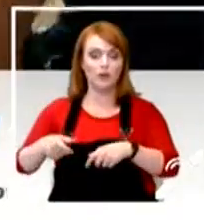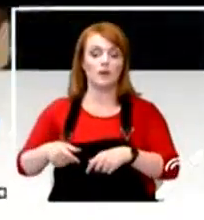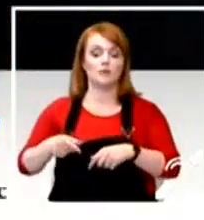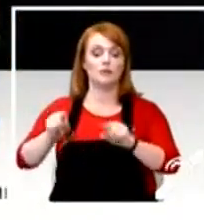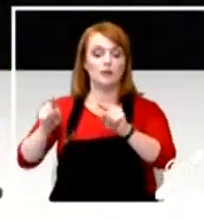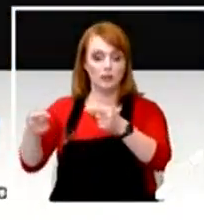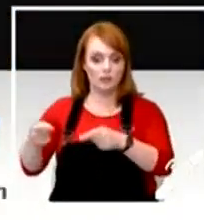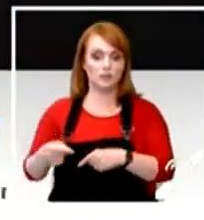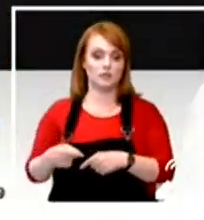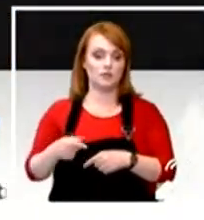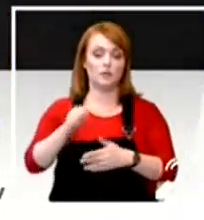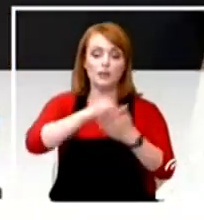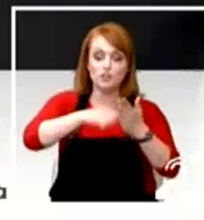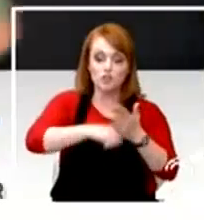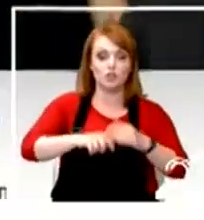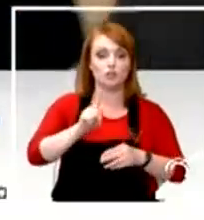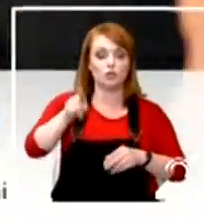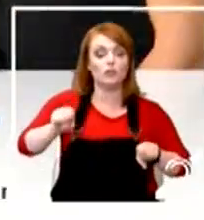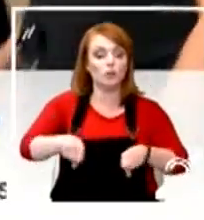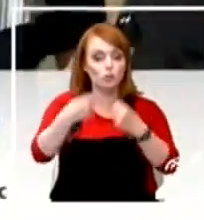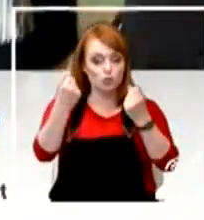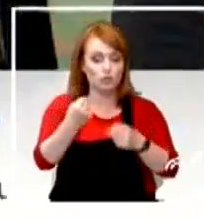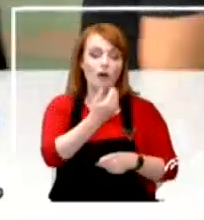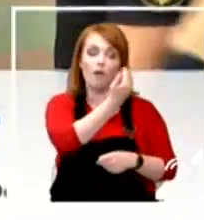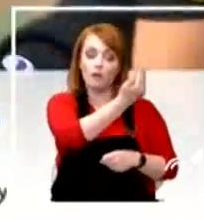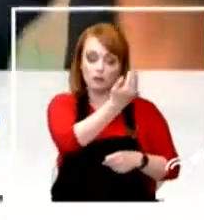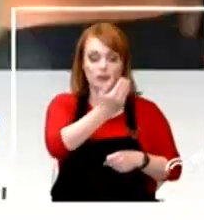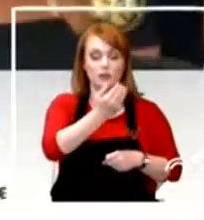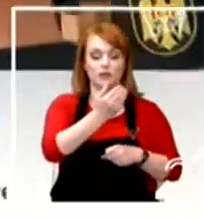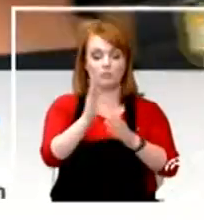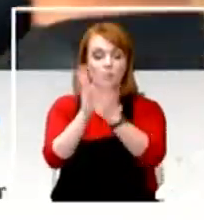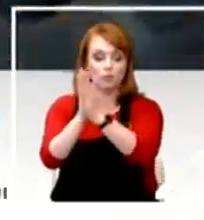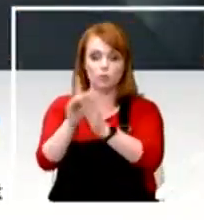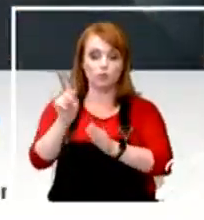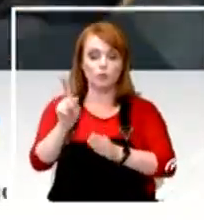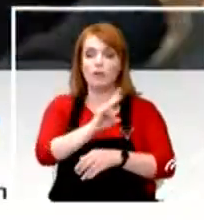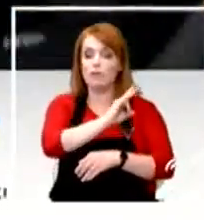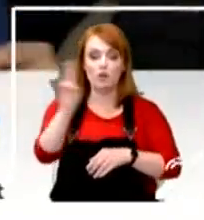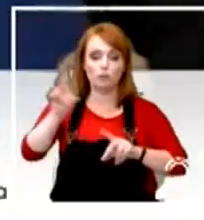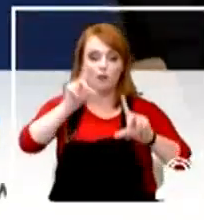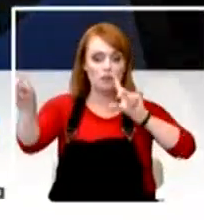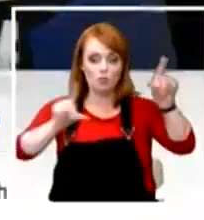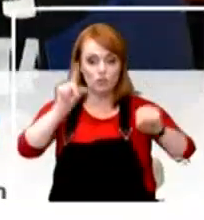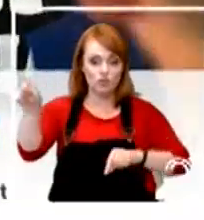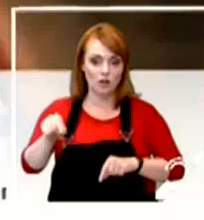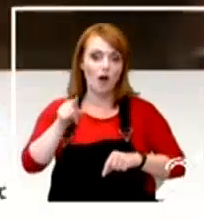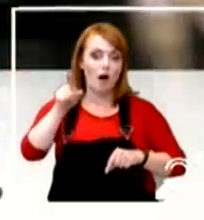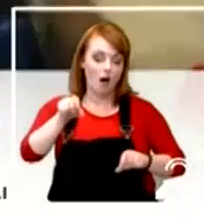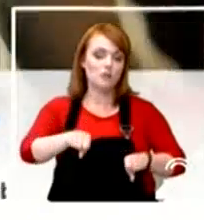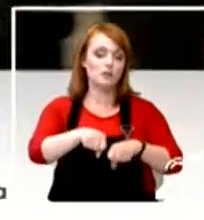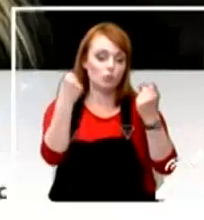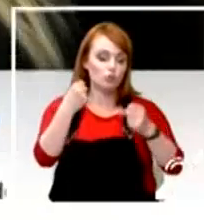condițiile prevăzute de măsurile preventive aplicate în privința sa. Marina Tauber este vizată în două cauze